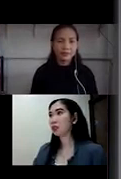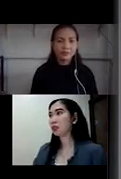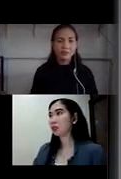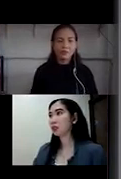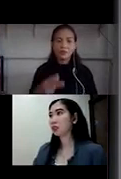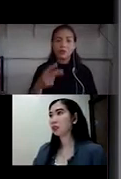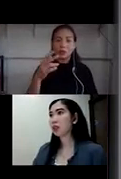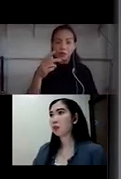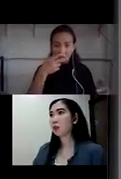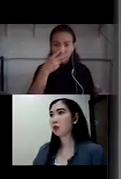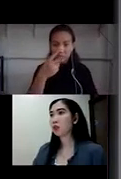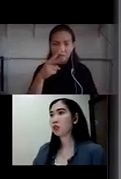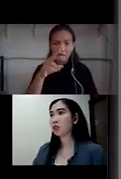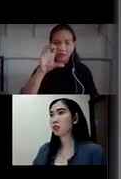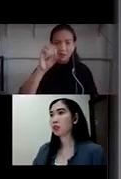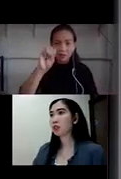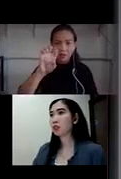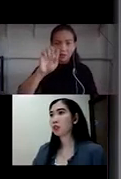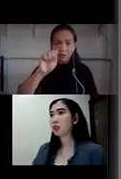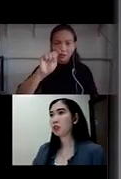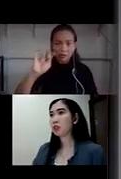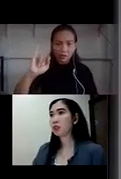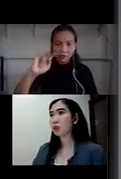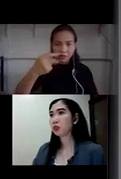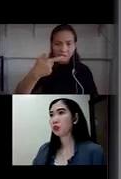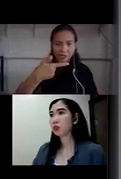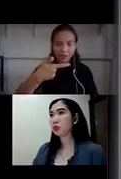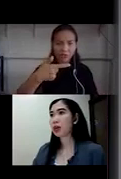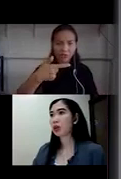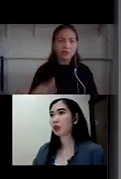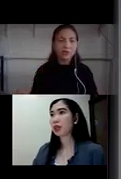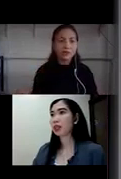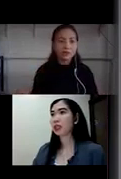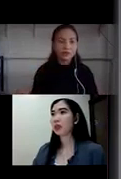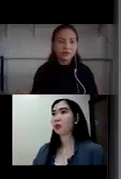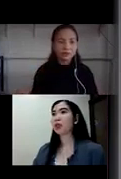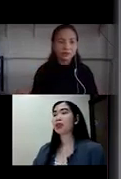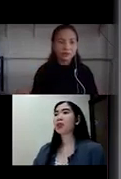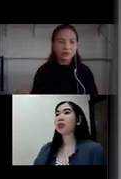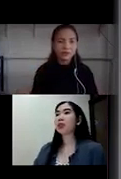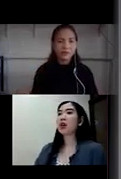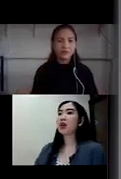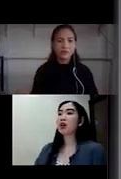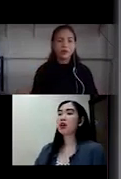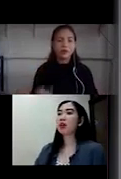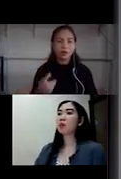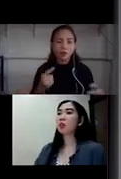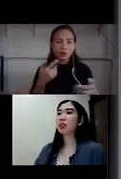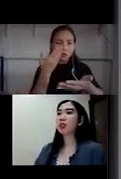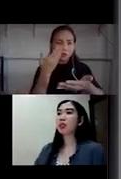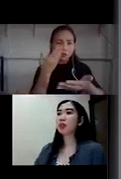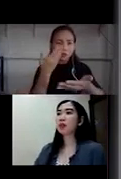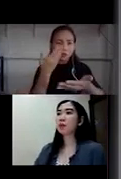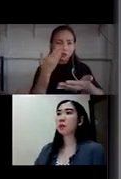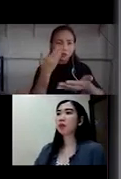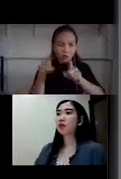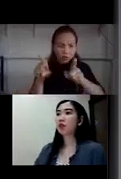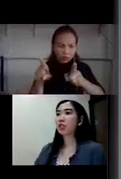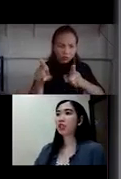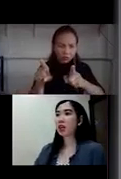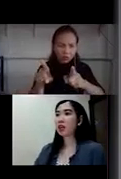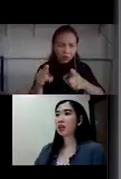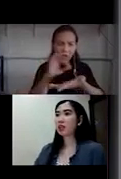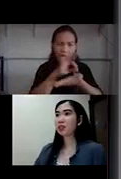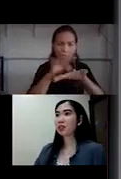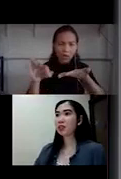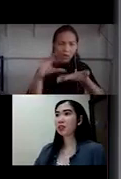settings. Tapos, dito po tayo sa account and import. Usually, pang